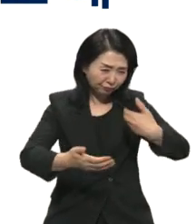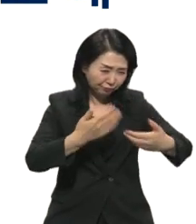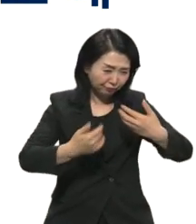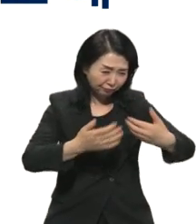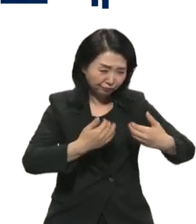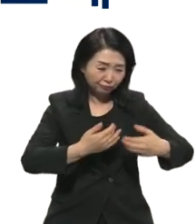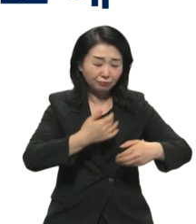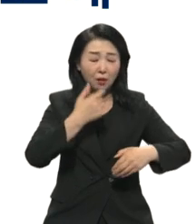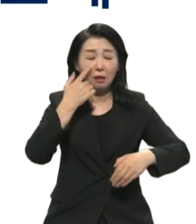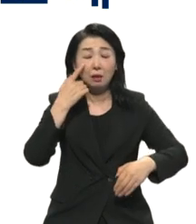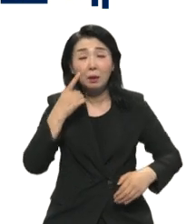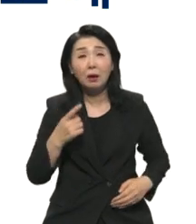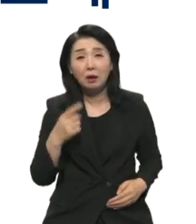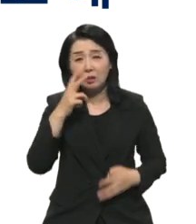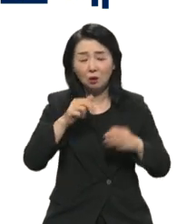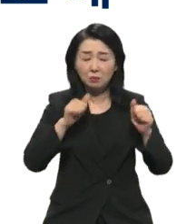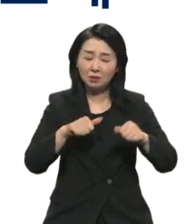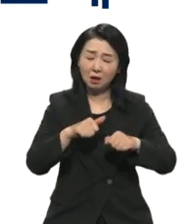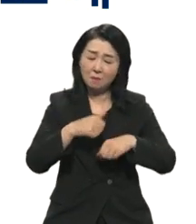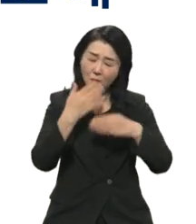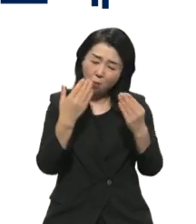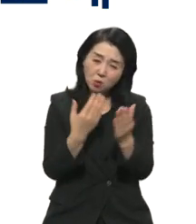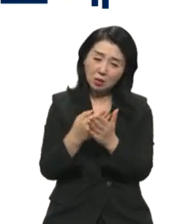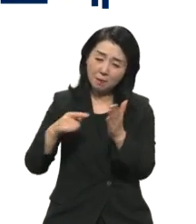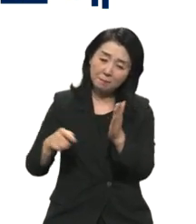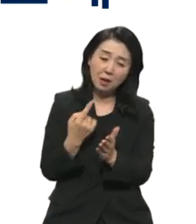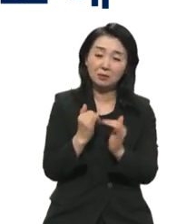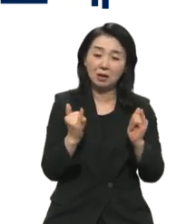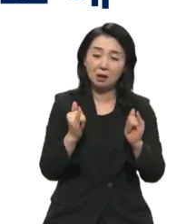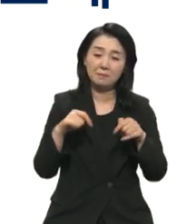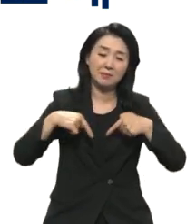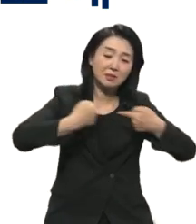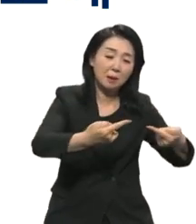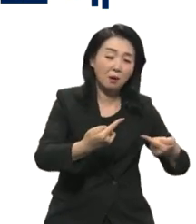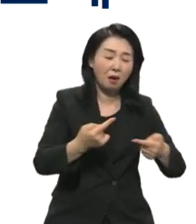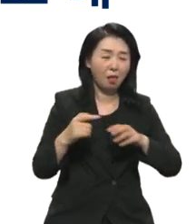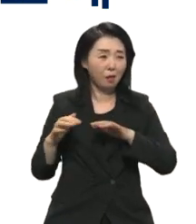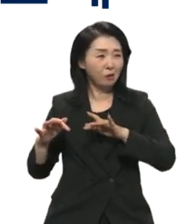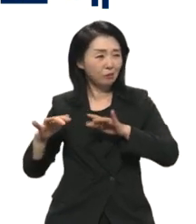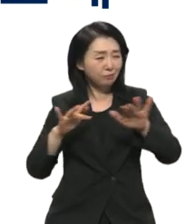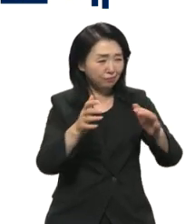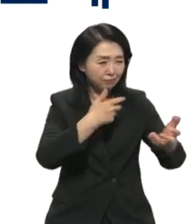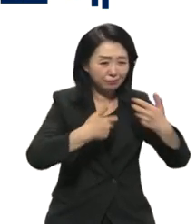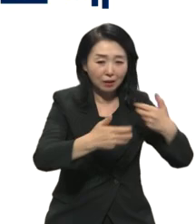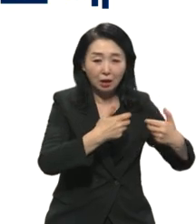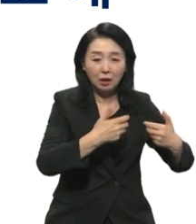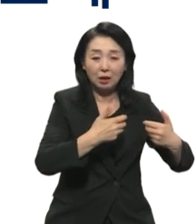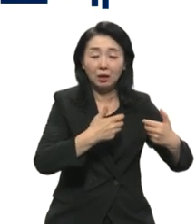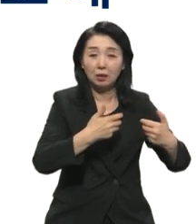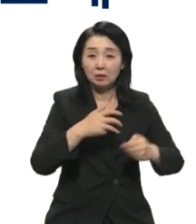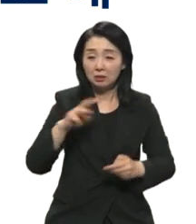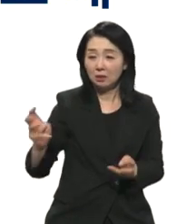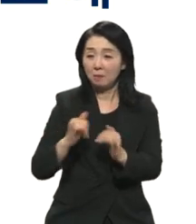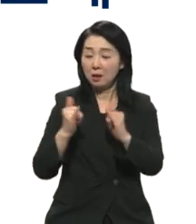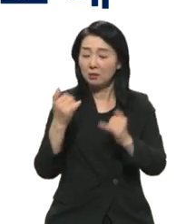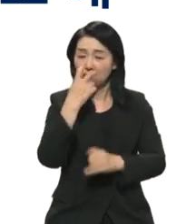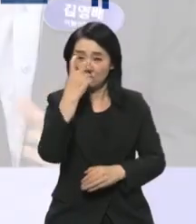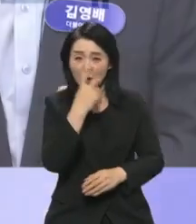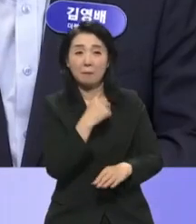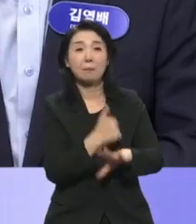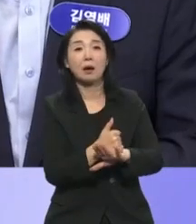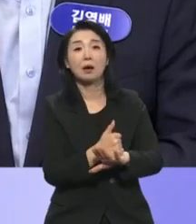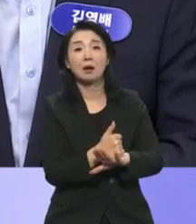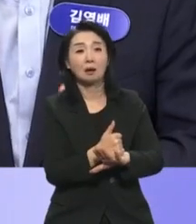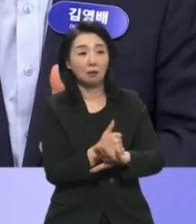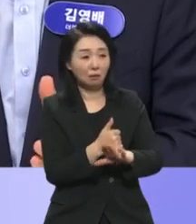가까운이 검사가 동원이 되고 300명에 가까운 검찰 수사관이 동원되는 수사를 해가지고 결과가